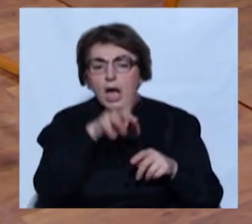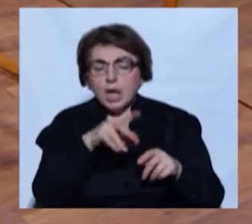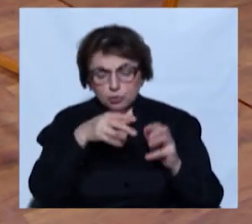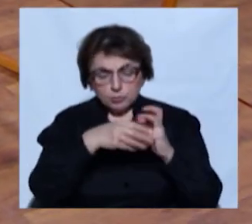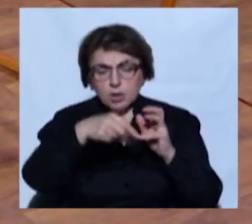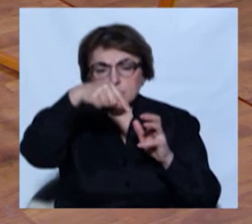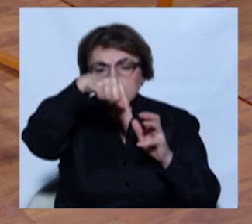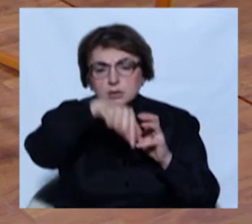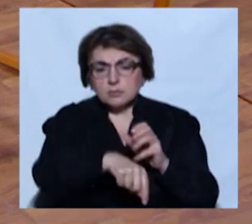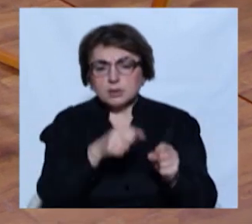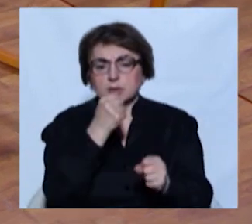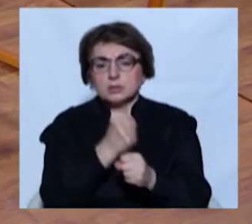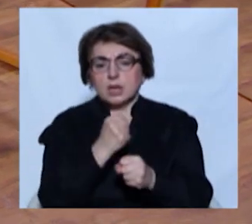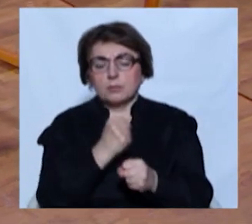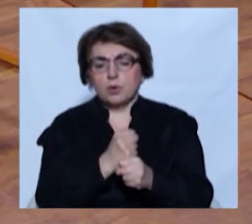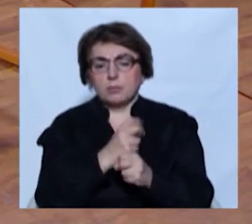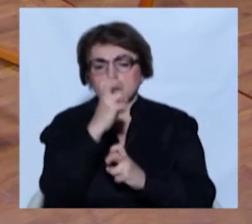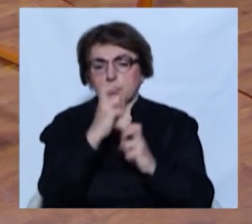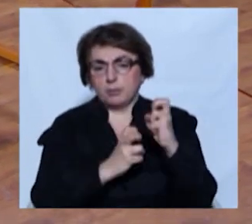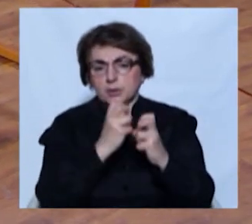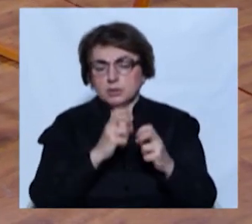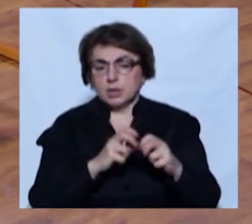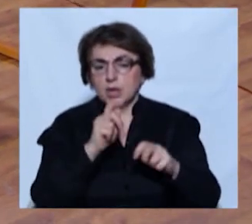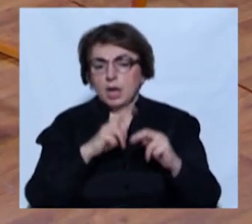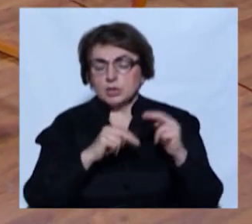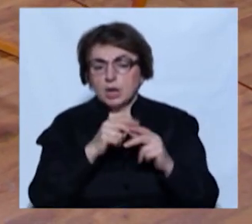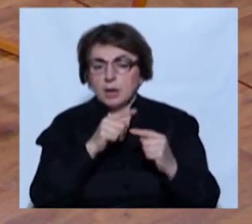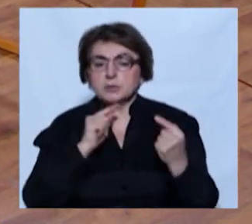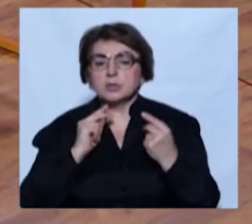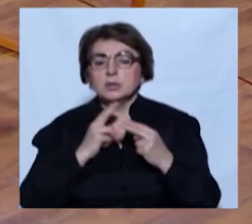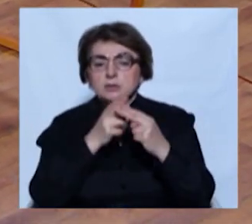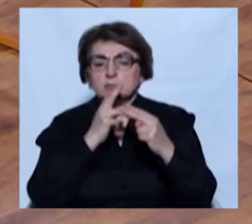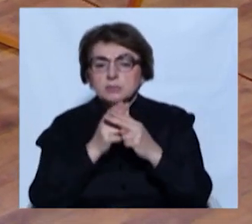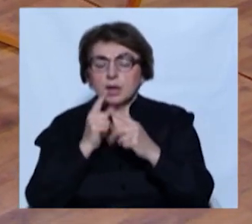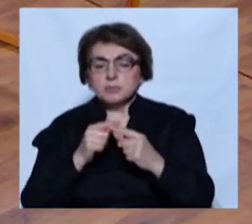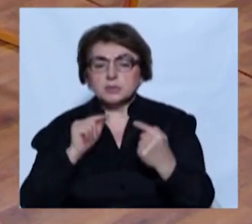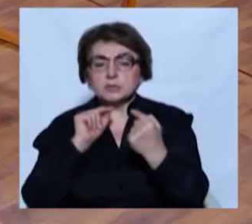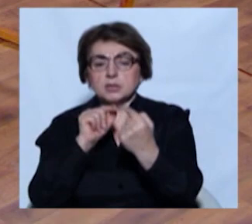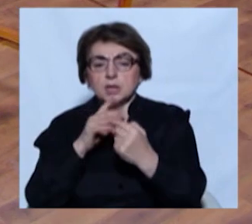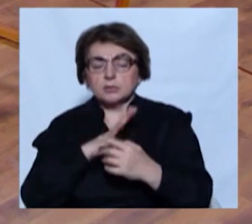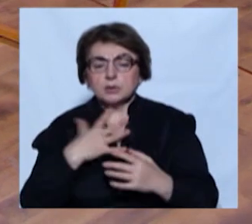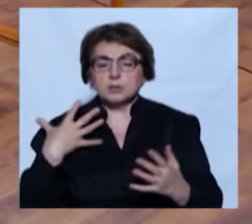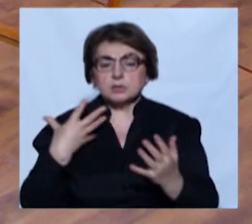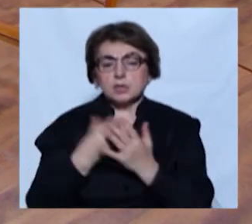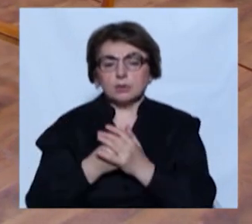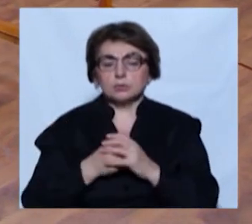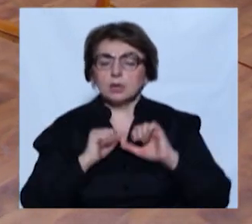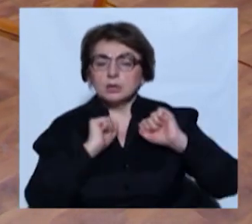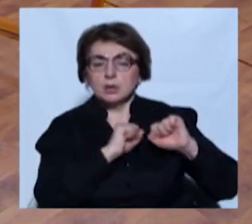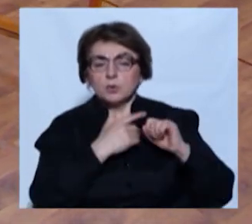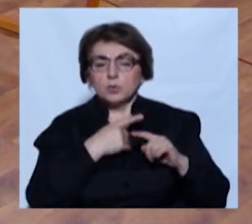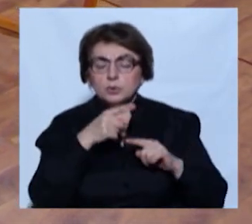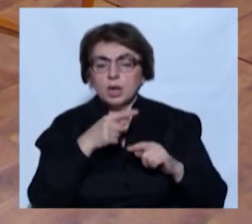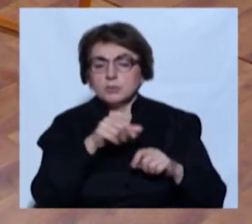მიწისქვეშა ბირთვული იარაღის წარმოებას და აი აქ ამის წინააღმდეგ ცდილობდა საკუთარი დამოკიდებულებები ეჩვენებინათ